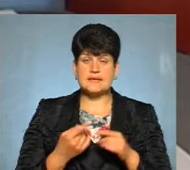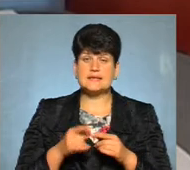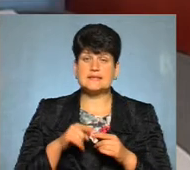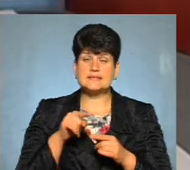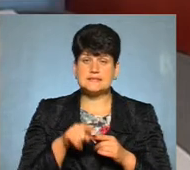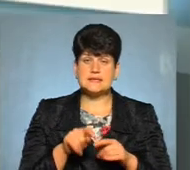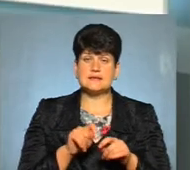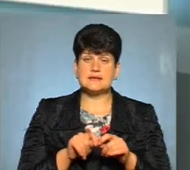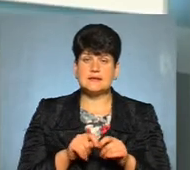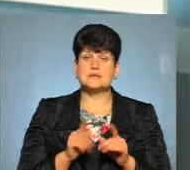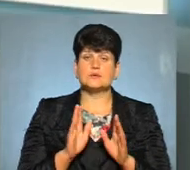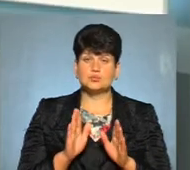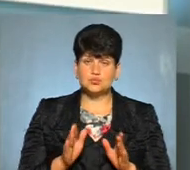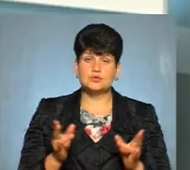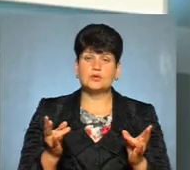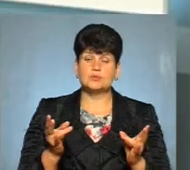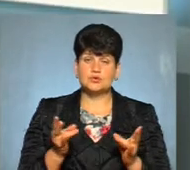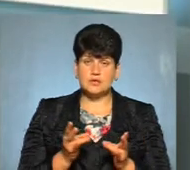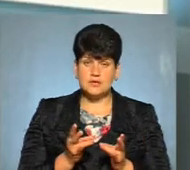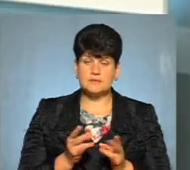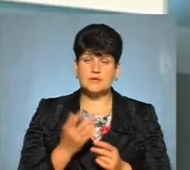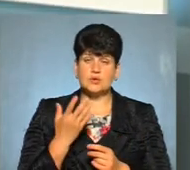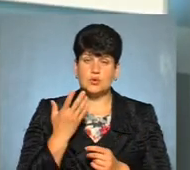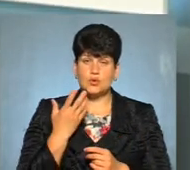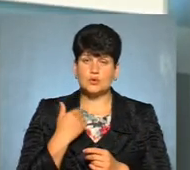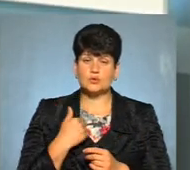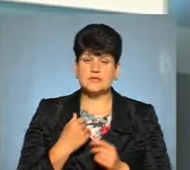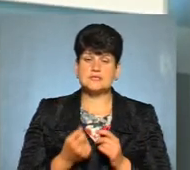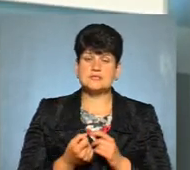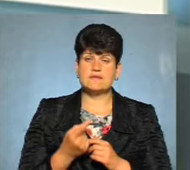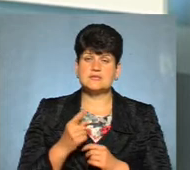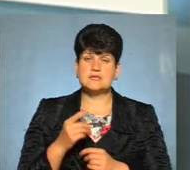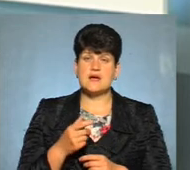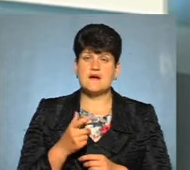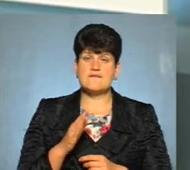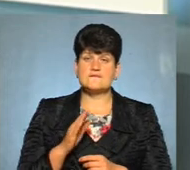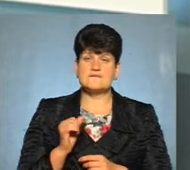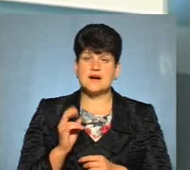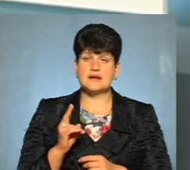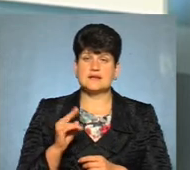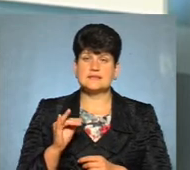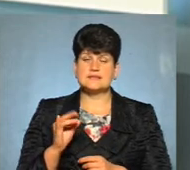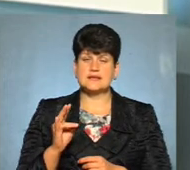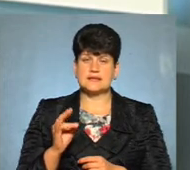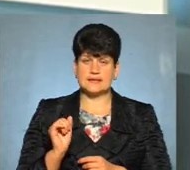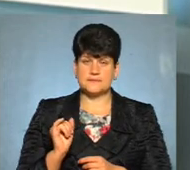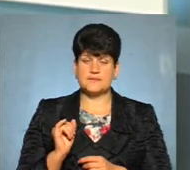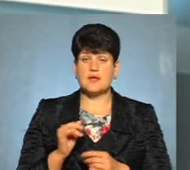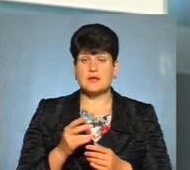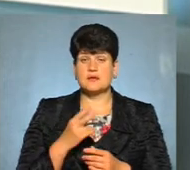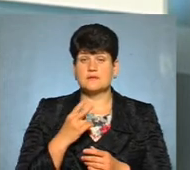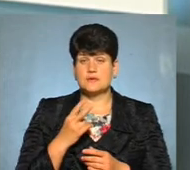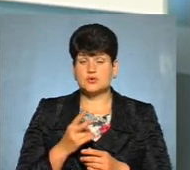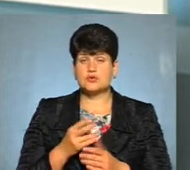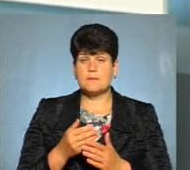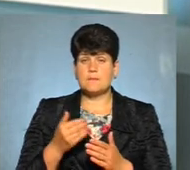потрібен буде особливо тоді, коли в нас з'явиться вакцина. І очевидно, що перед